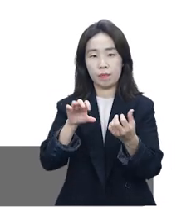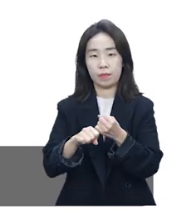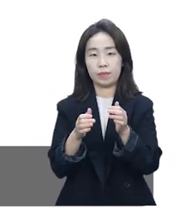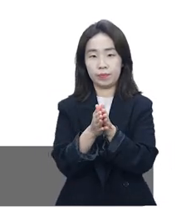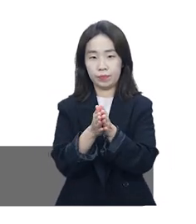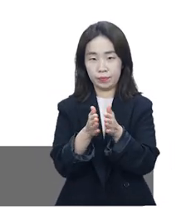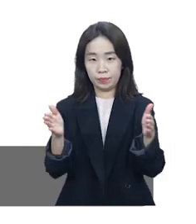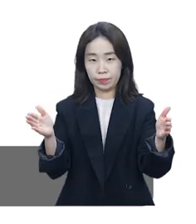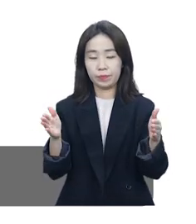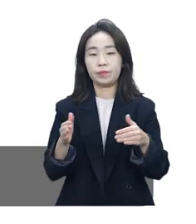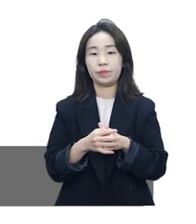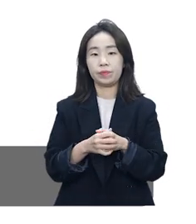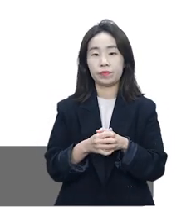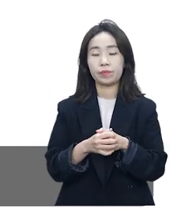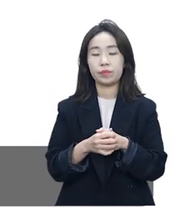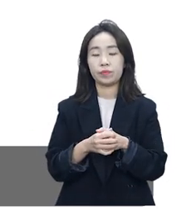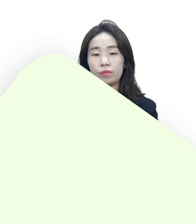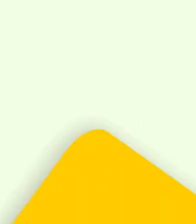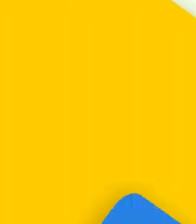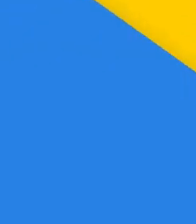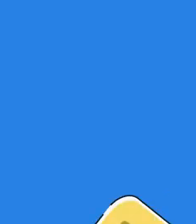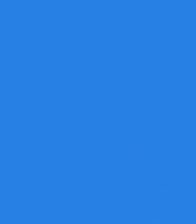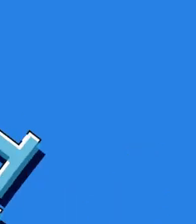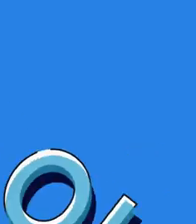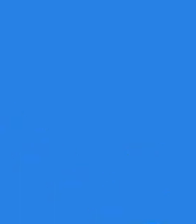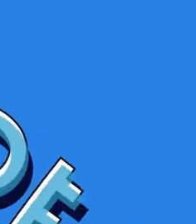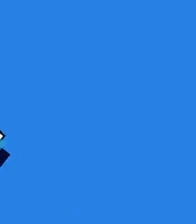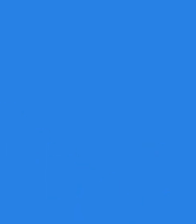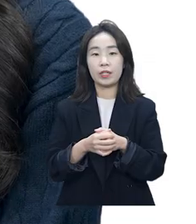안양 소식 지금 바로 전해드립니다.